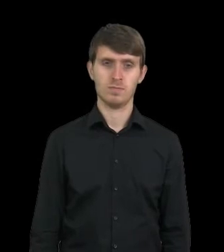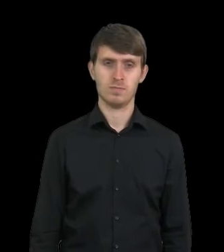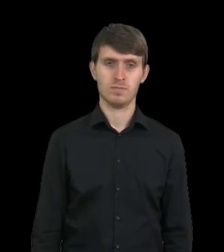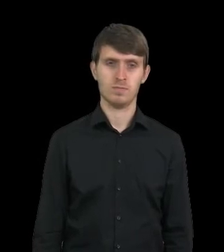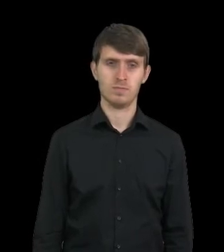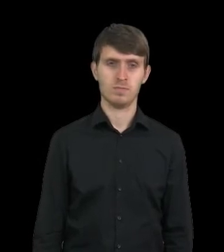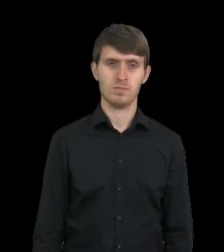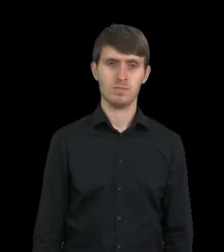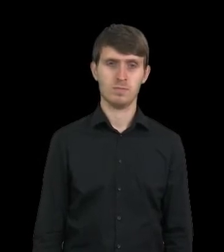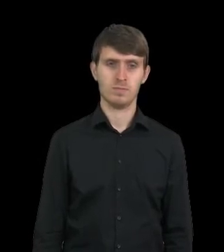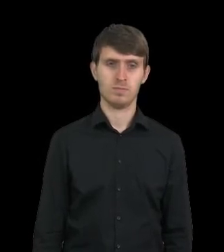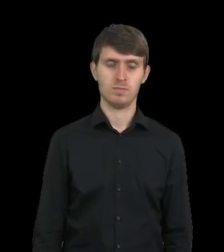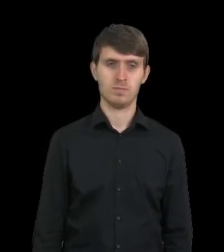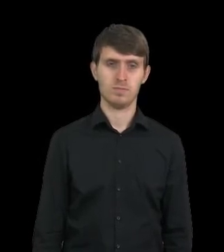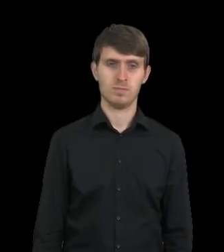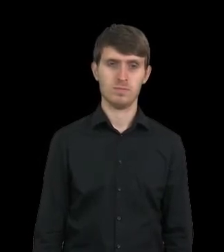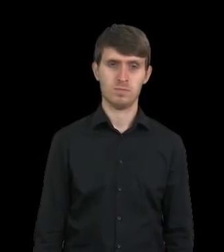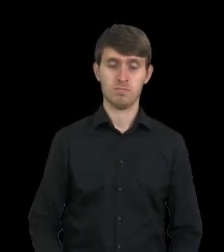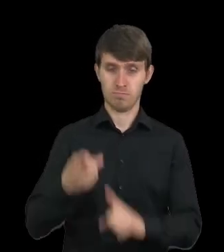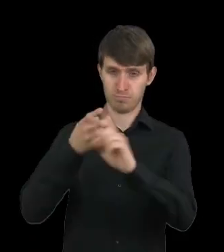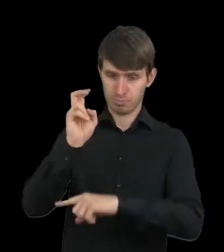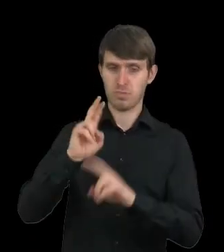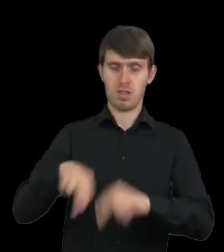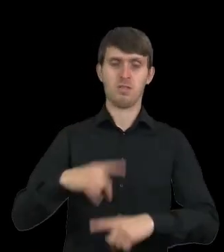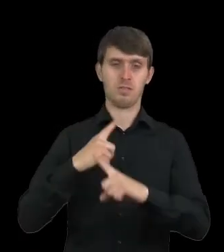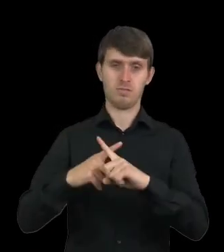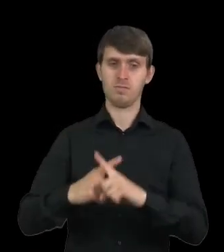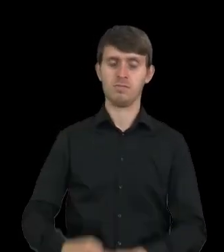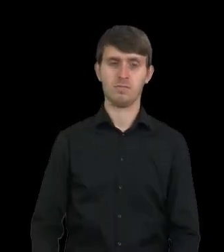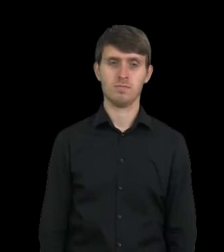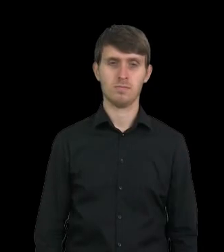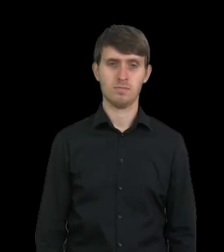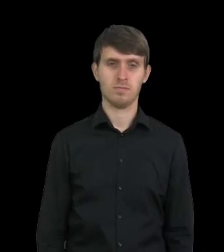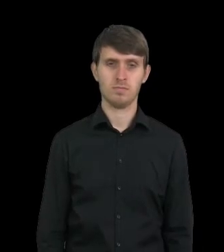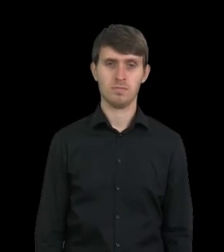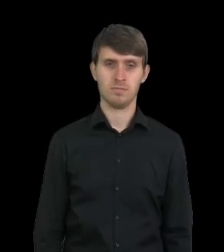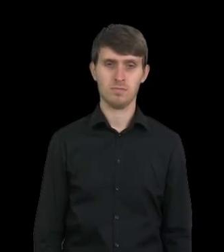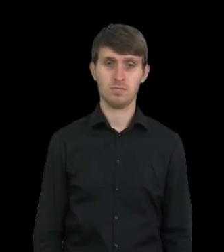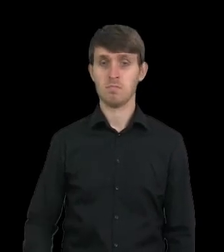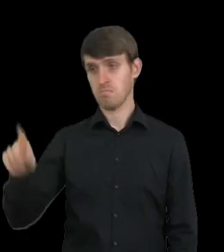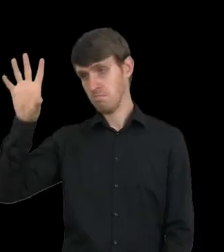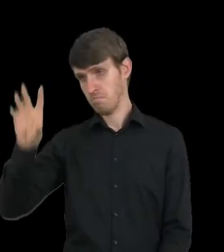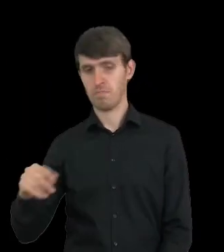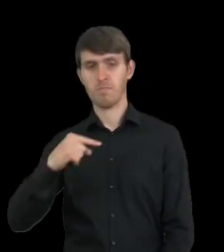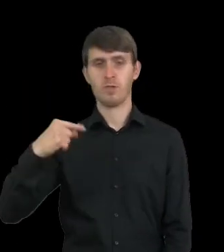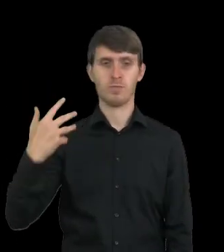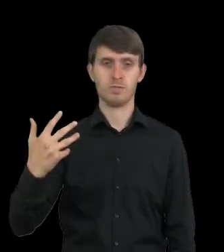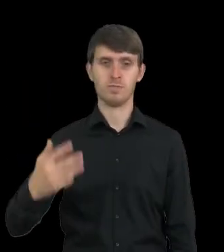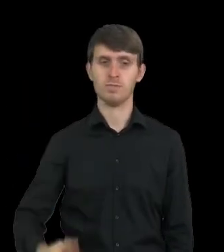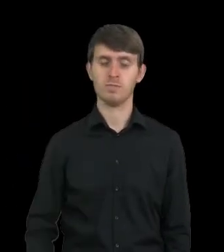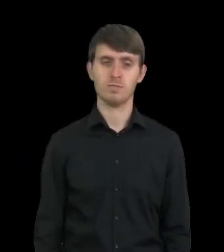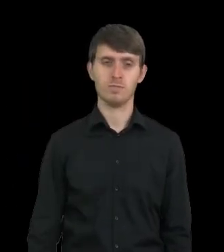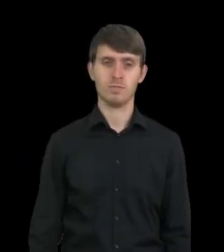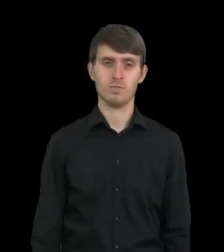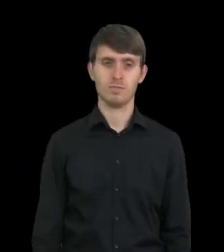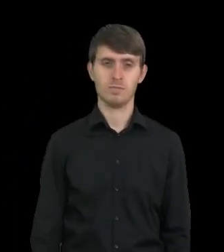obu stron. Odejmujemy 3 od obu stron. Po lewej stronie zostaje samo x, a po prawej minus 2